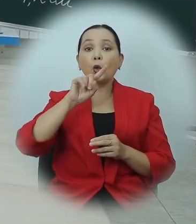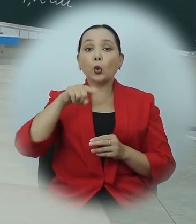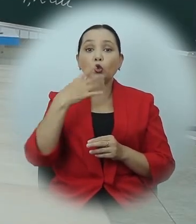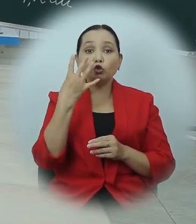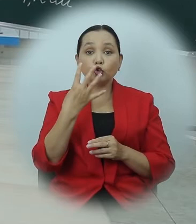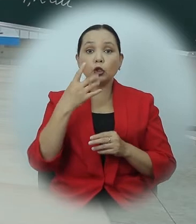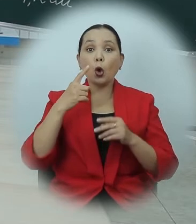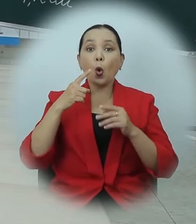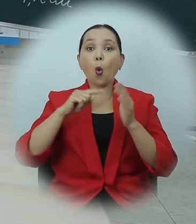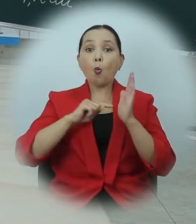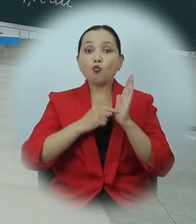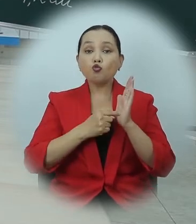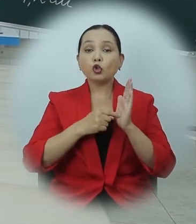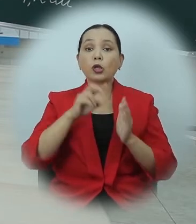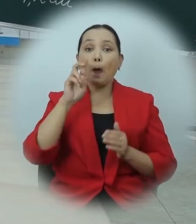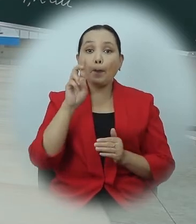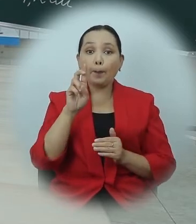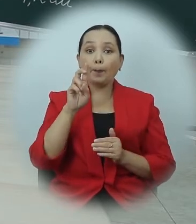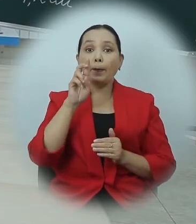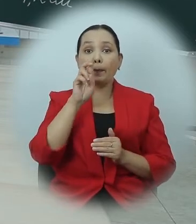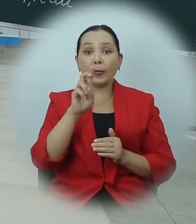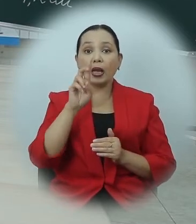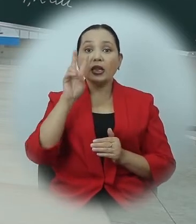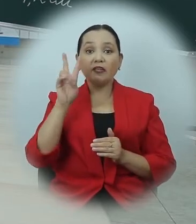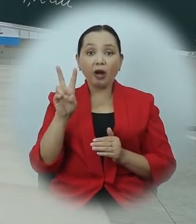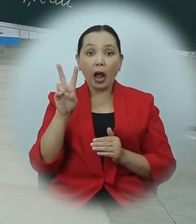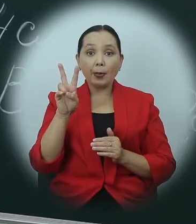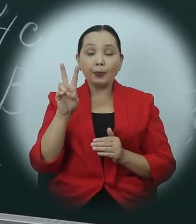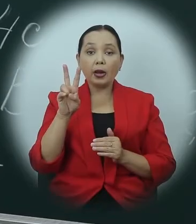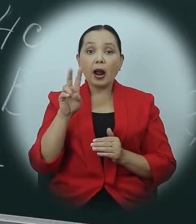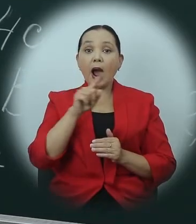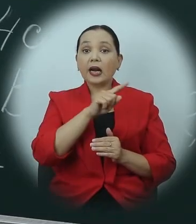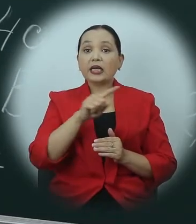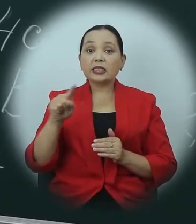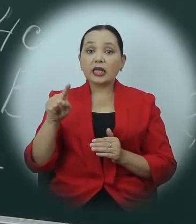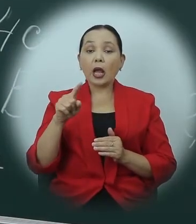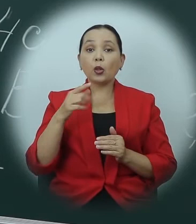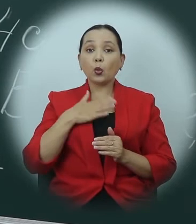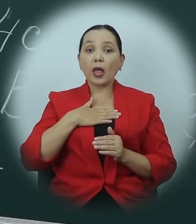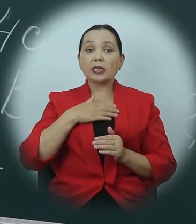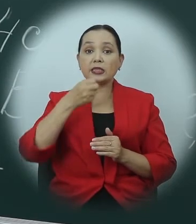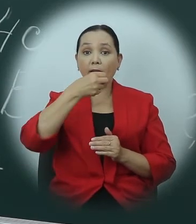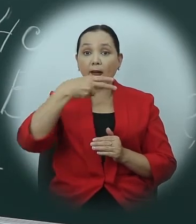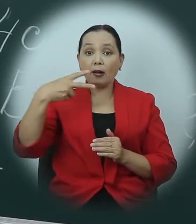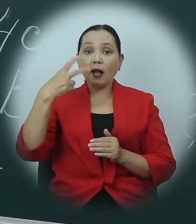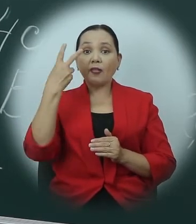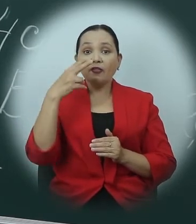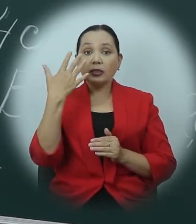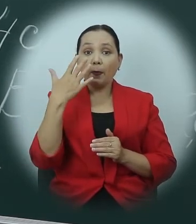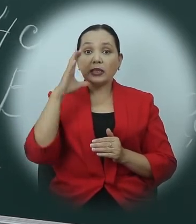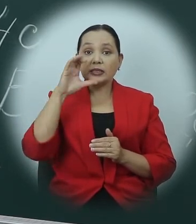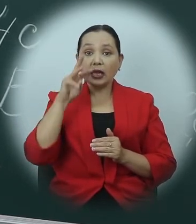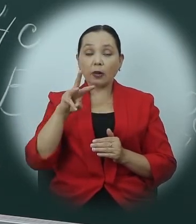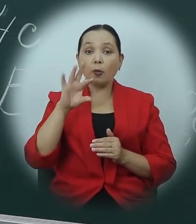0,4 умножить на BB2. Расстояние у нас равно 25